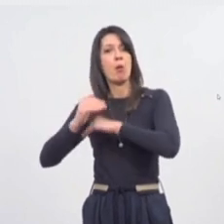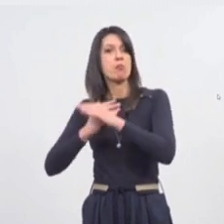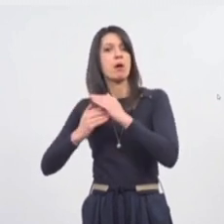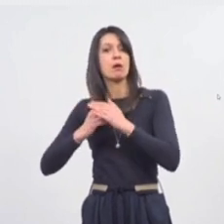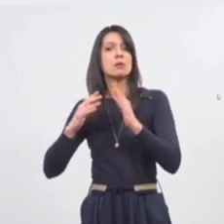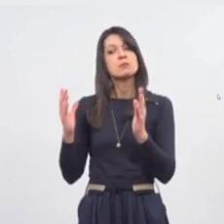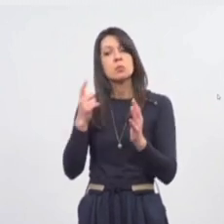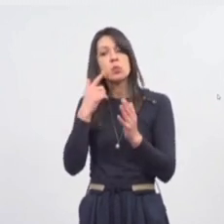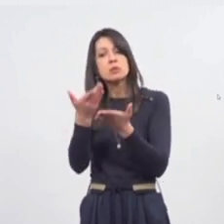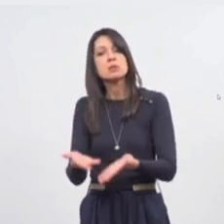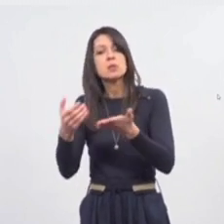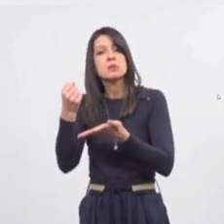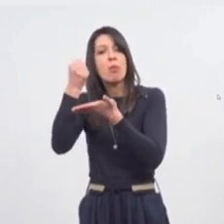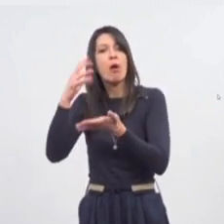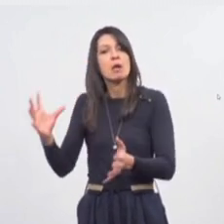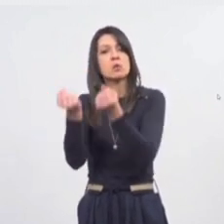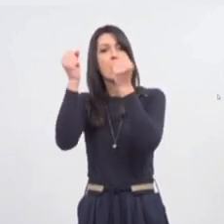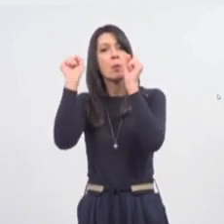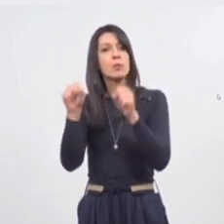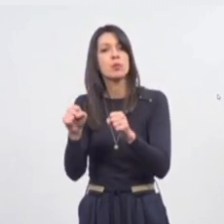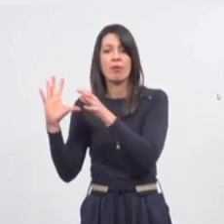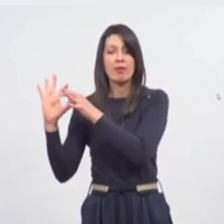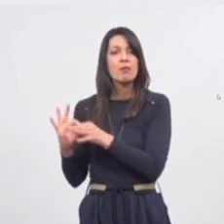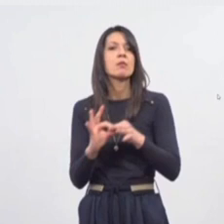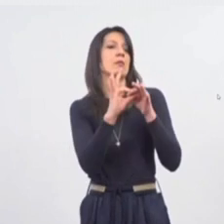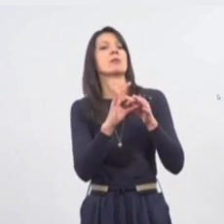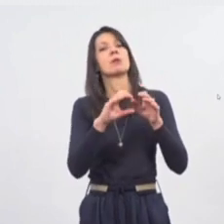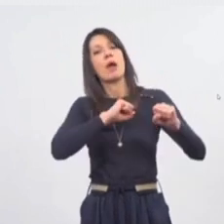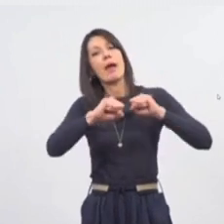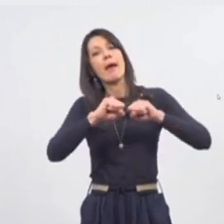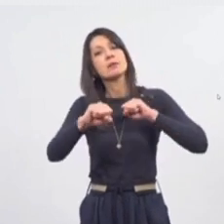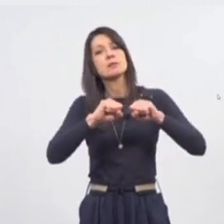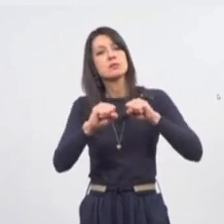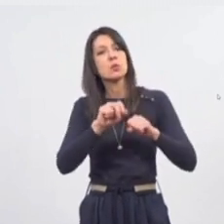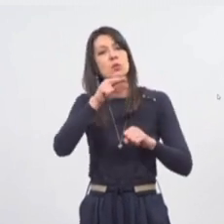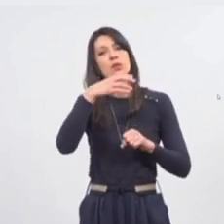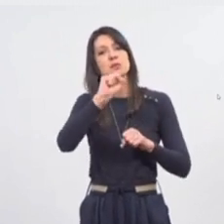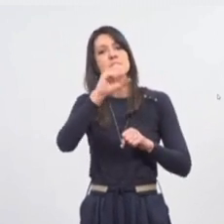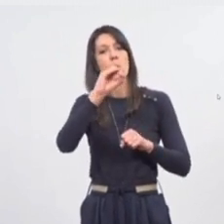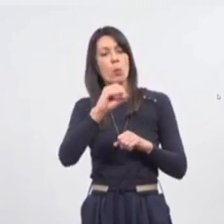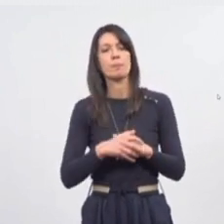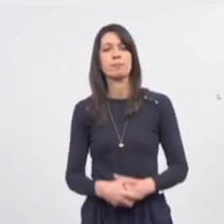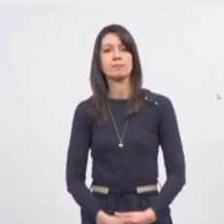bien entendu, en articulation avec les actions qui sont menées par l'UNESCO.